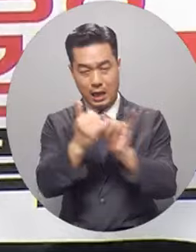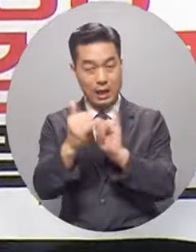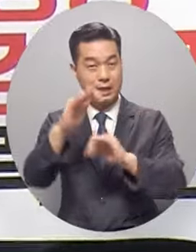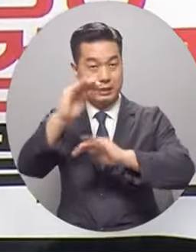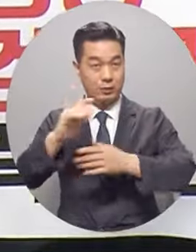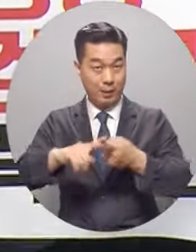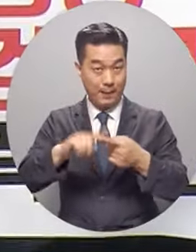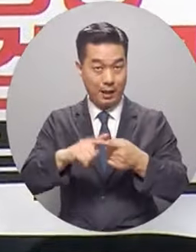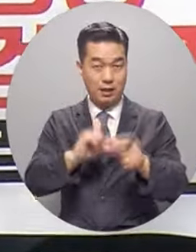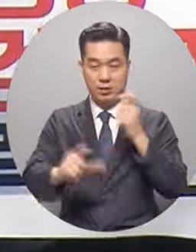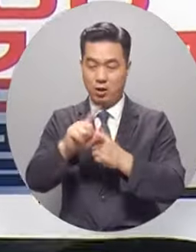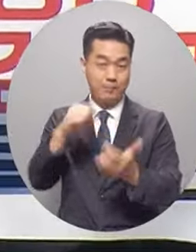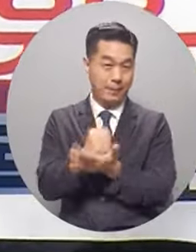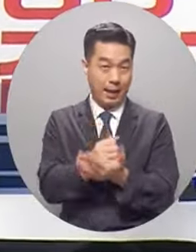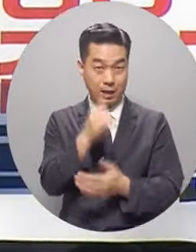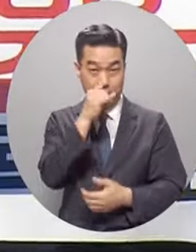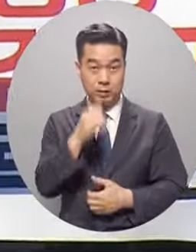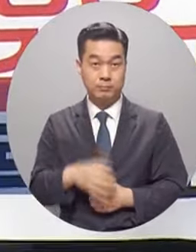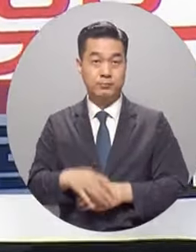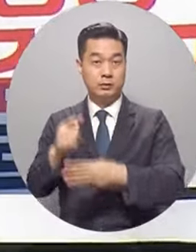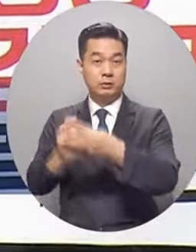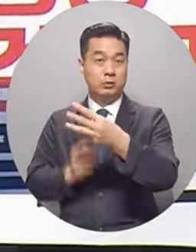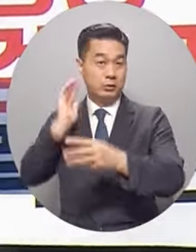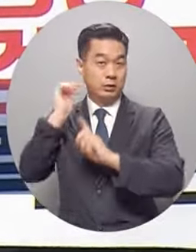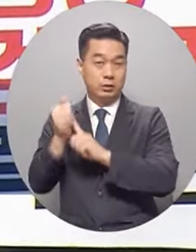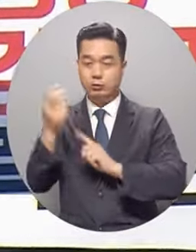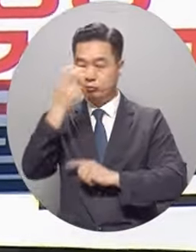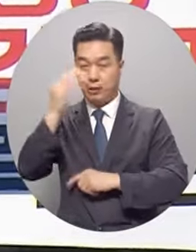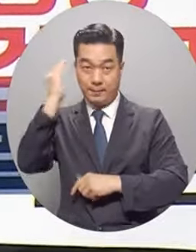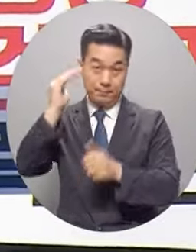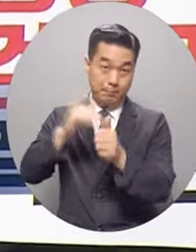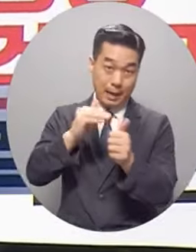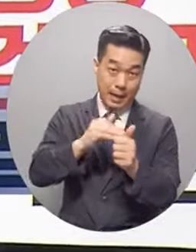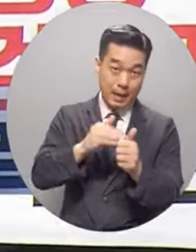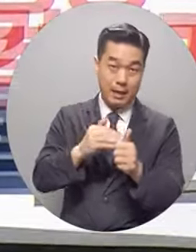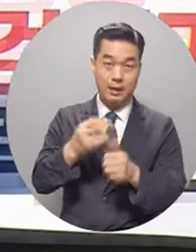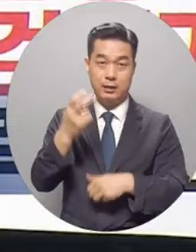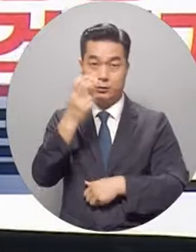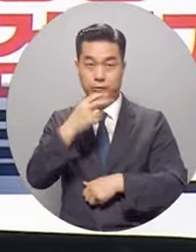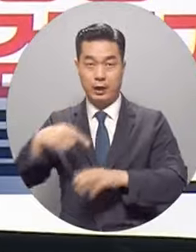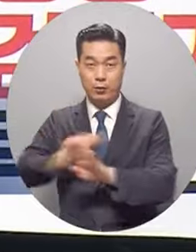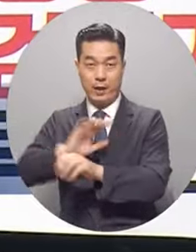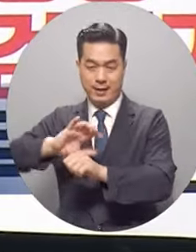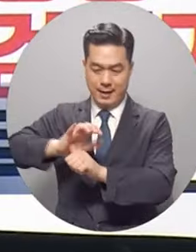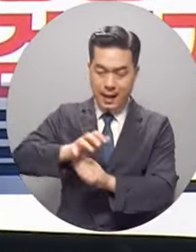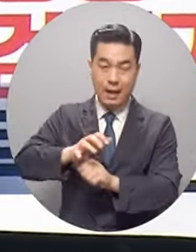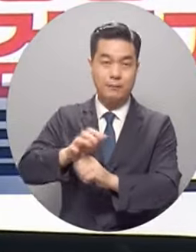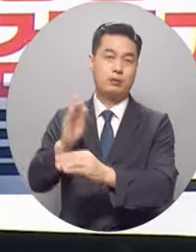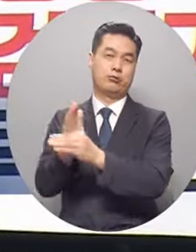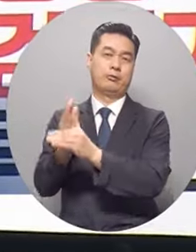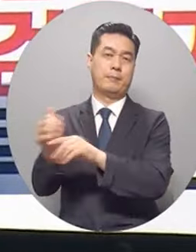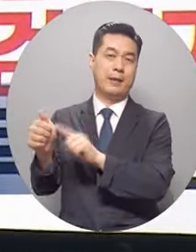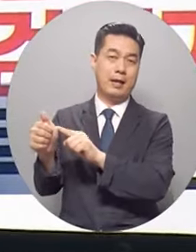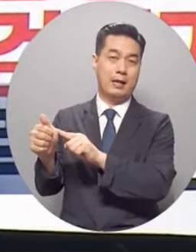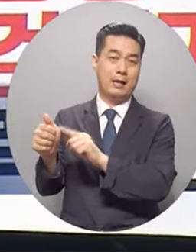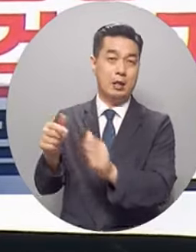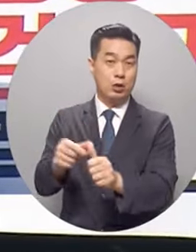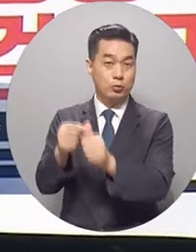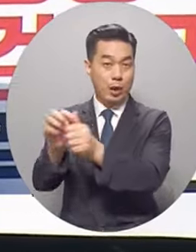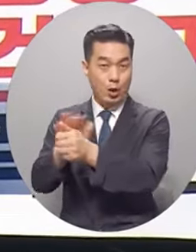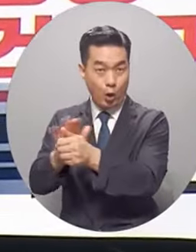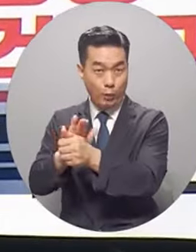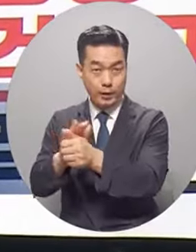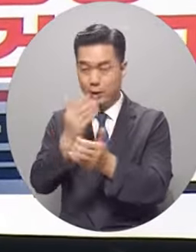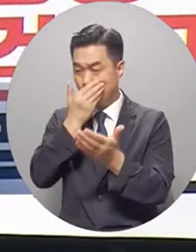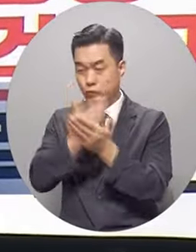커졌습니다. 윤 대통령이 수사방해, 수사 외압의 몸통입니다. 구명 로비의 주요 창구였다는 정황이 드러난 김건희